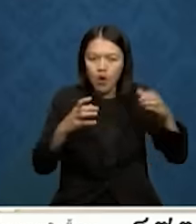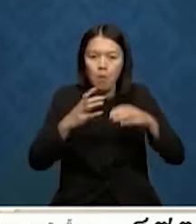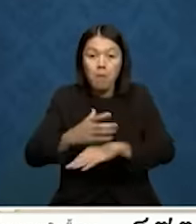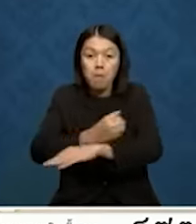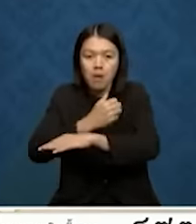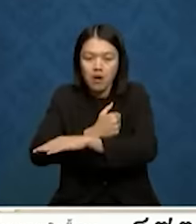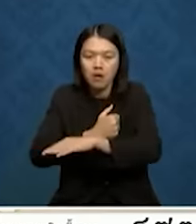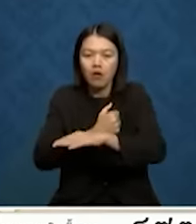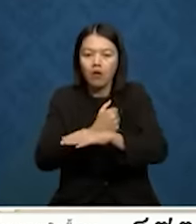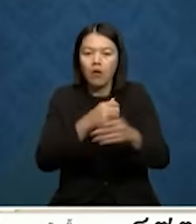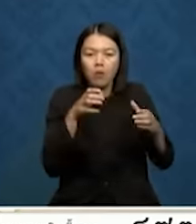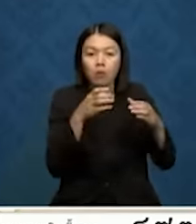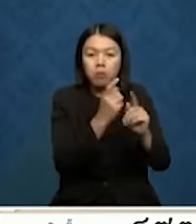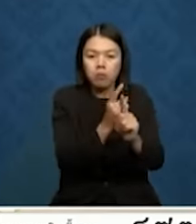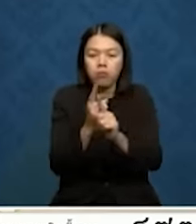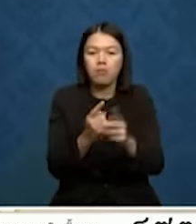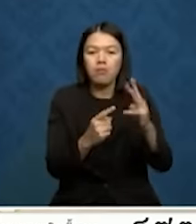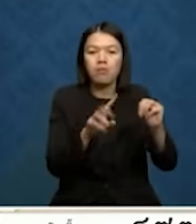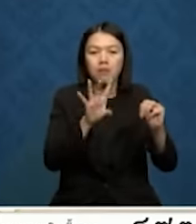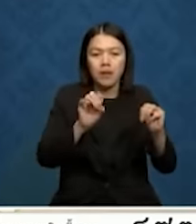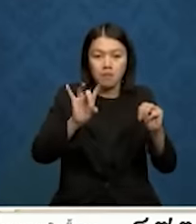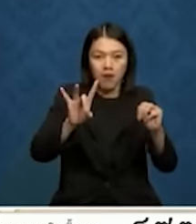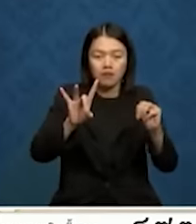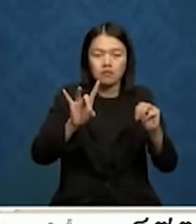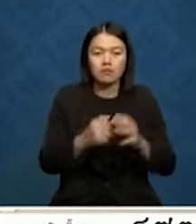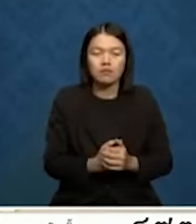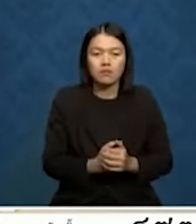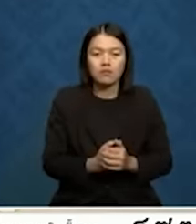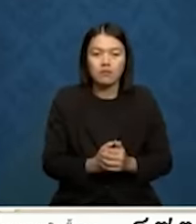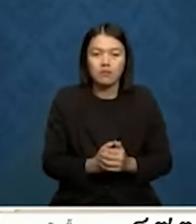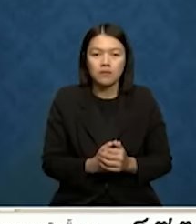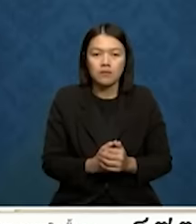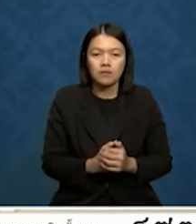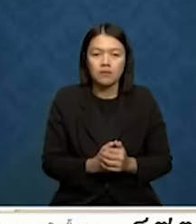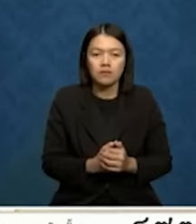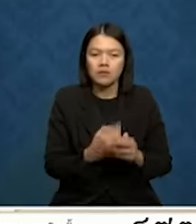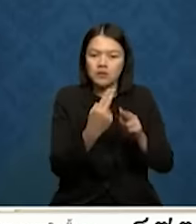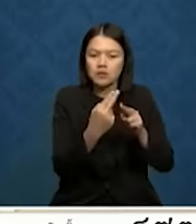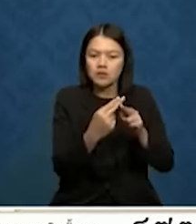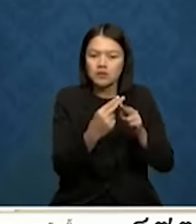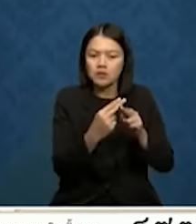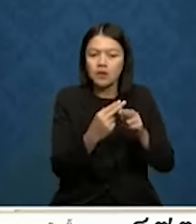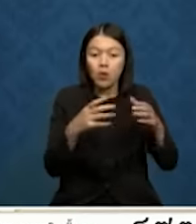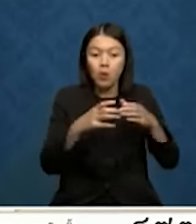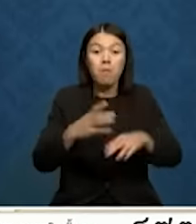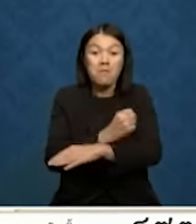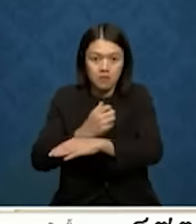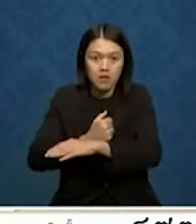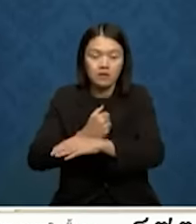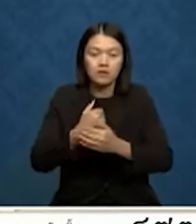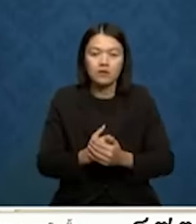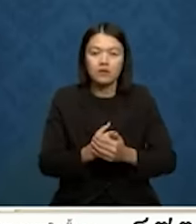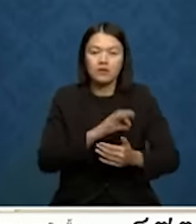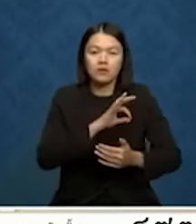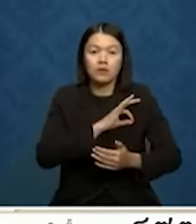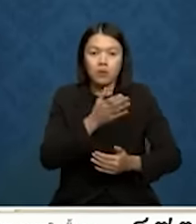ที่ได้แจ้งไว้ตามมาตรา88เฉพาะบัญชีรายชื่อพรรคการเมือง ซึ่งส